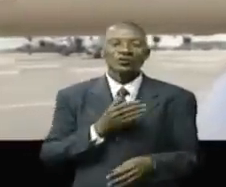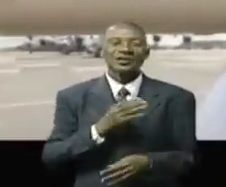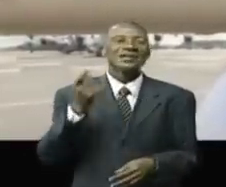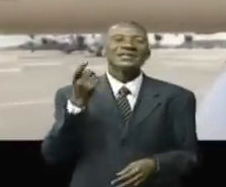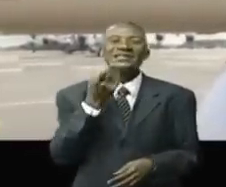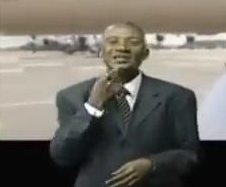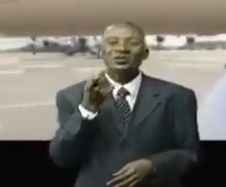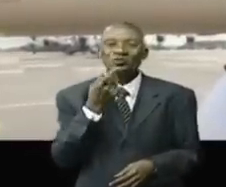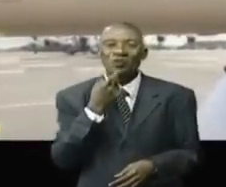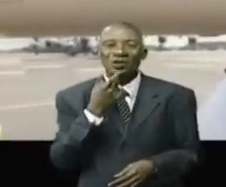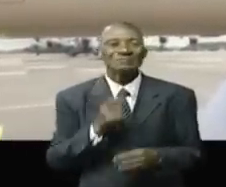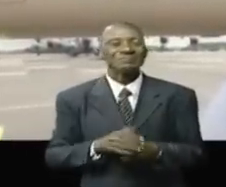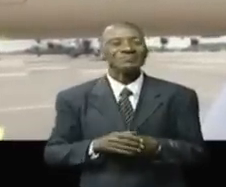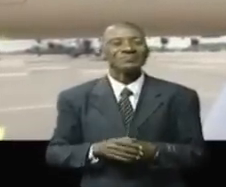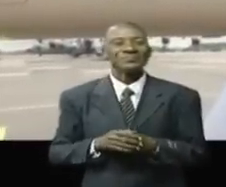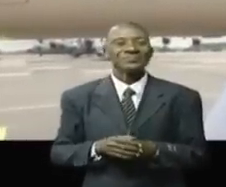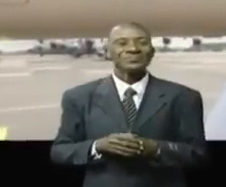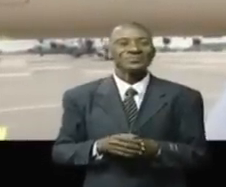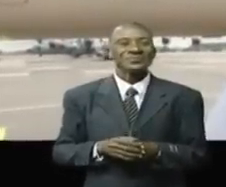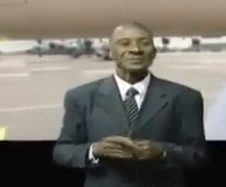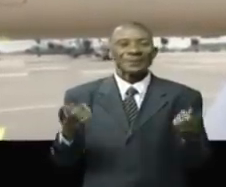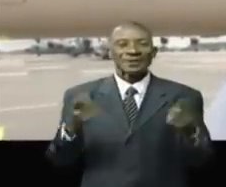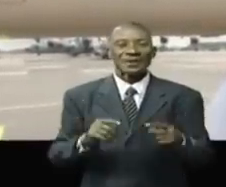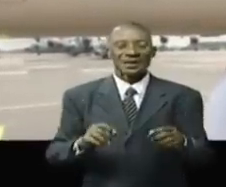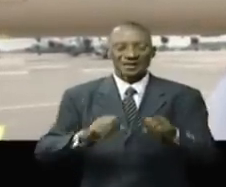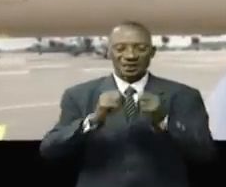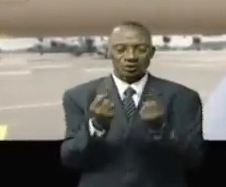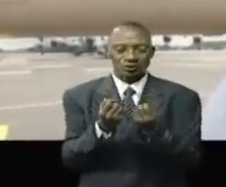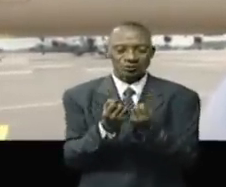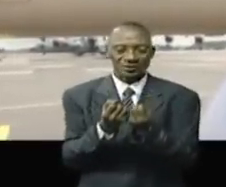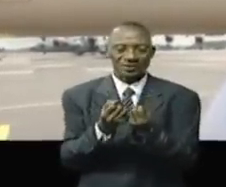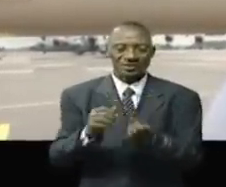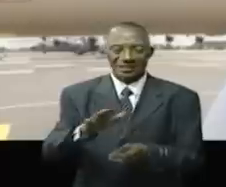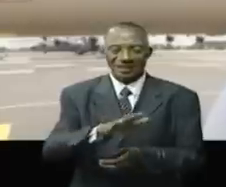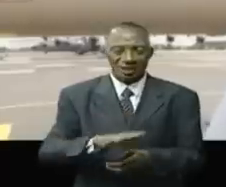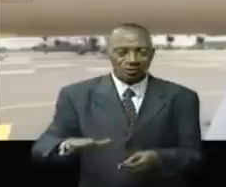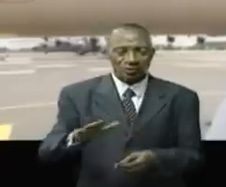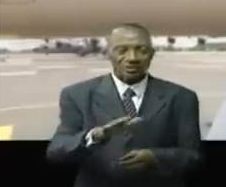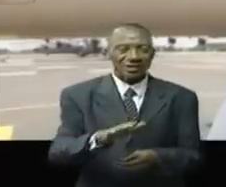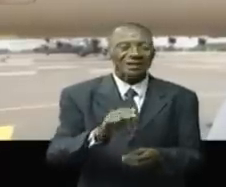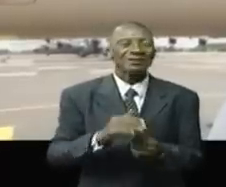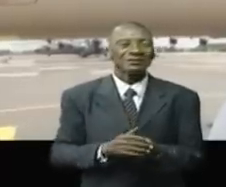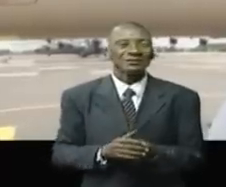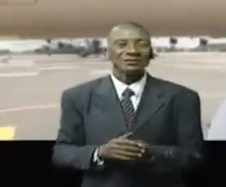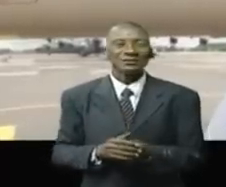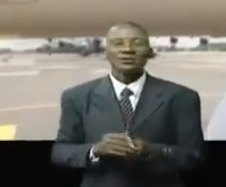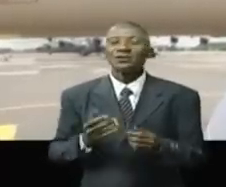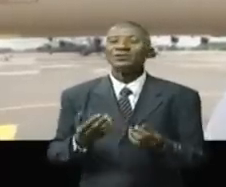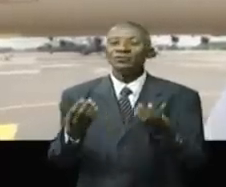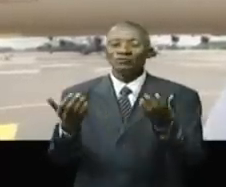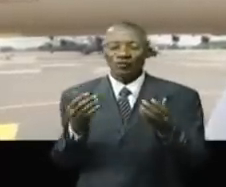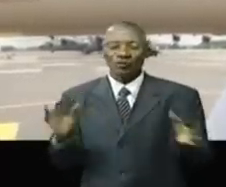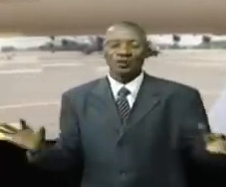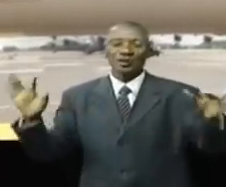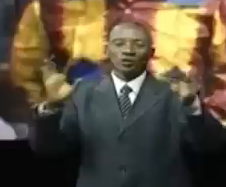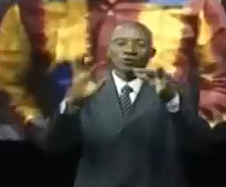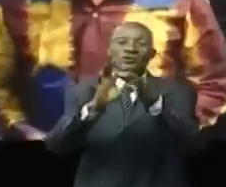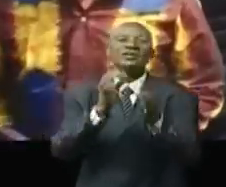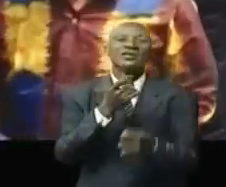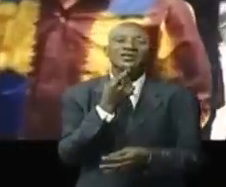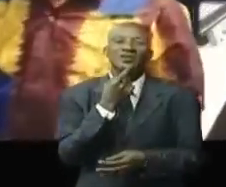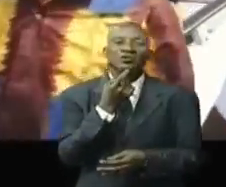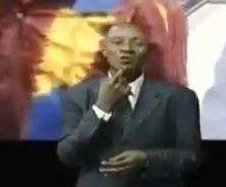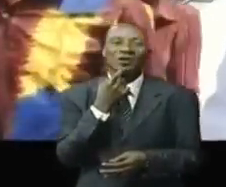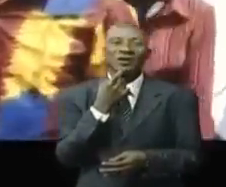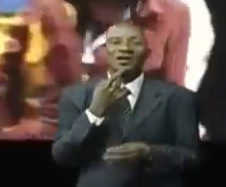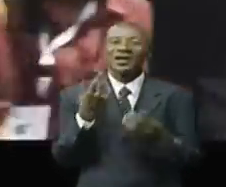fort lorsque la compagnie nationale vient réconcilier l'histoire. C'est avec beaucoup d'émotions qu'on se